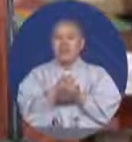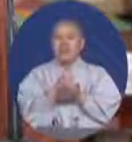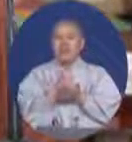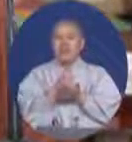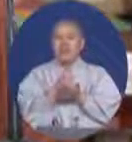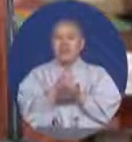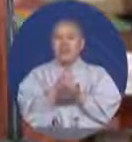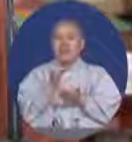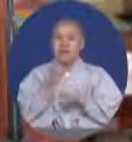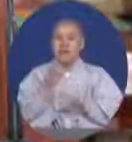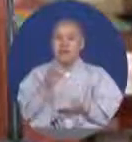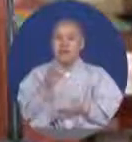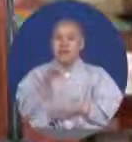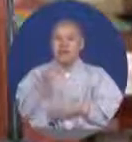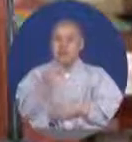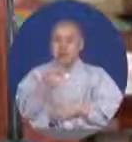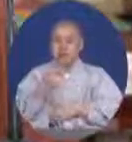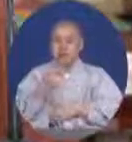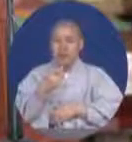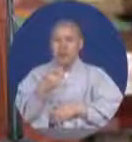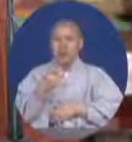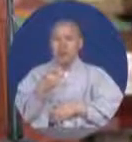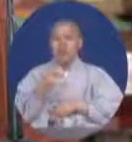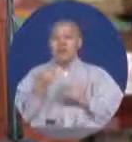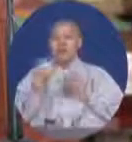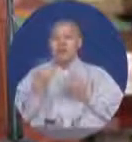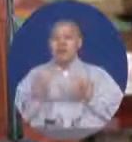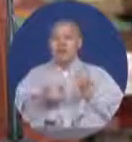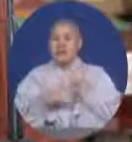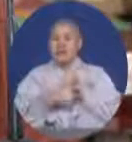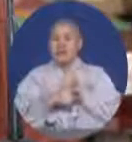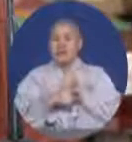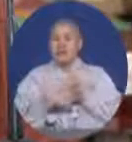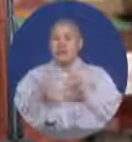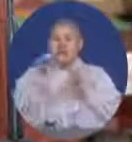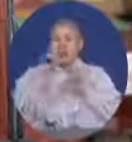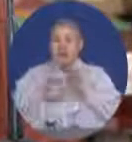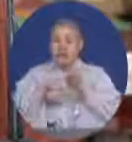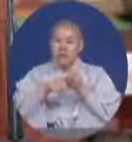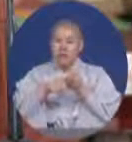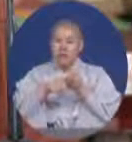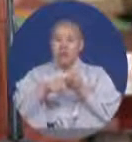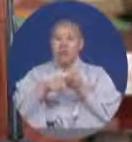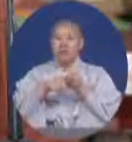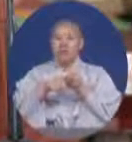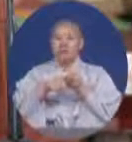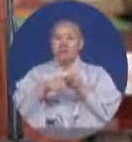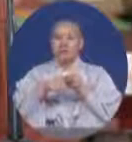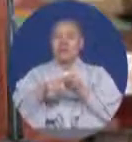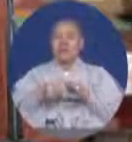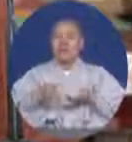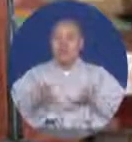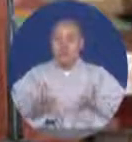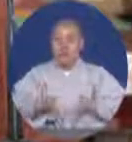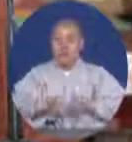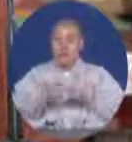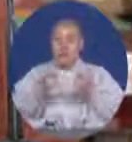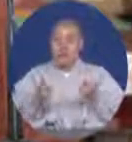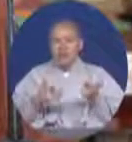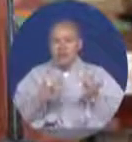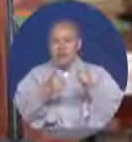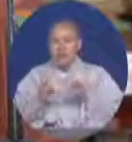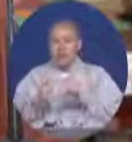이랬거든. 제법여의. 제법과 같은 뜻이 뭐예요? 이게 그대로 불생이고 이게 그대로 불멸이에요.